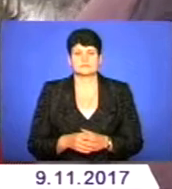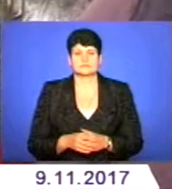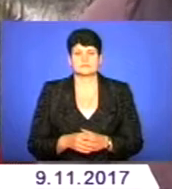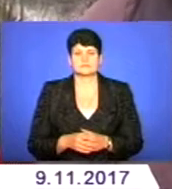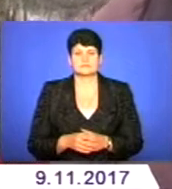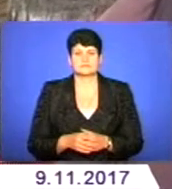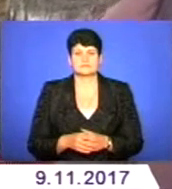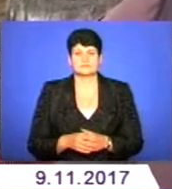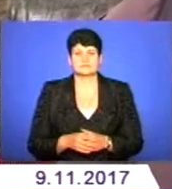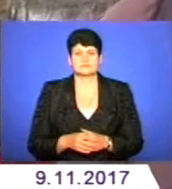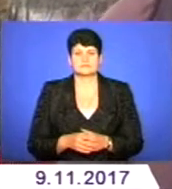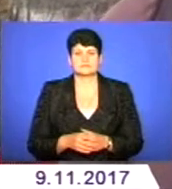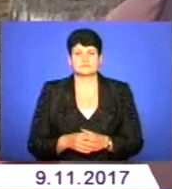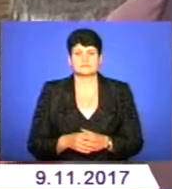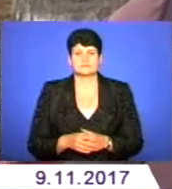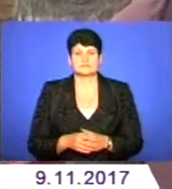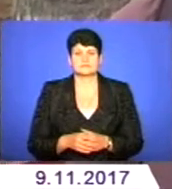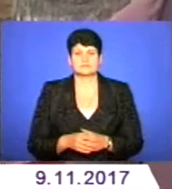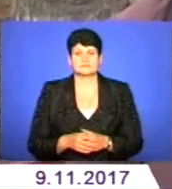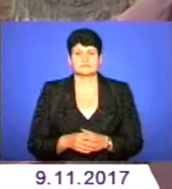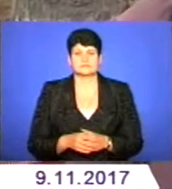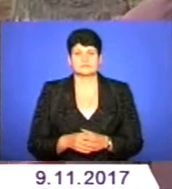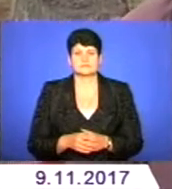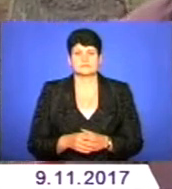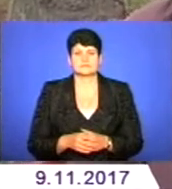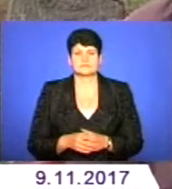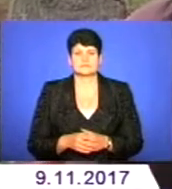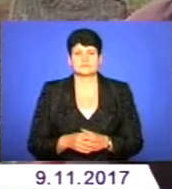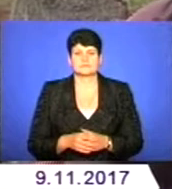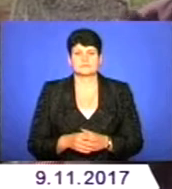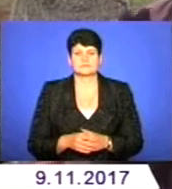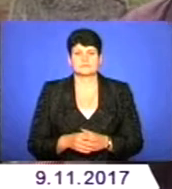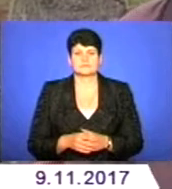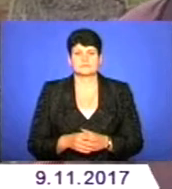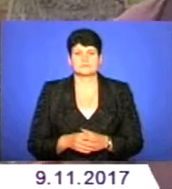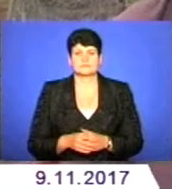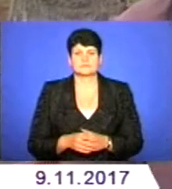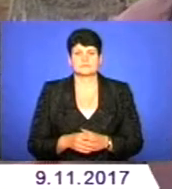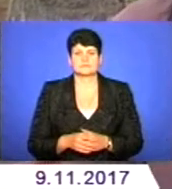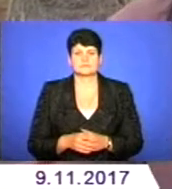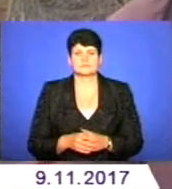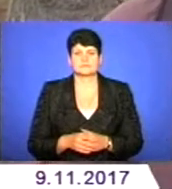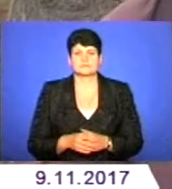що за прибирання і лестничної клітки, і там, а так в такі ті деталі